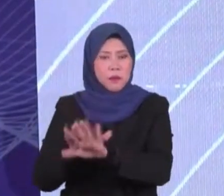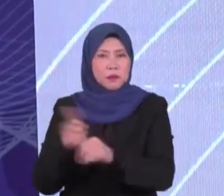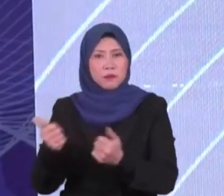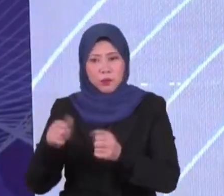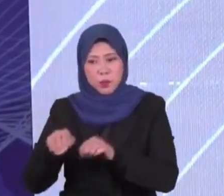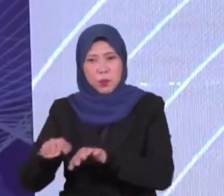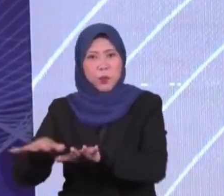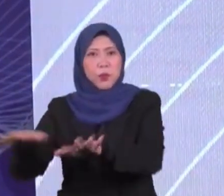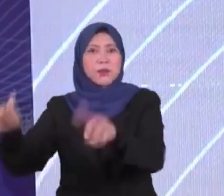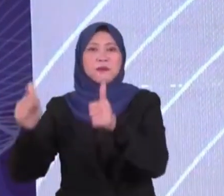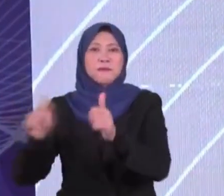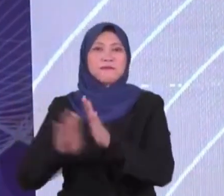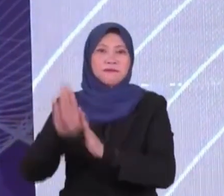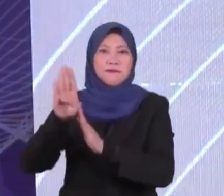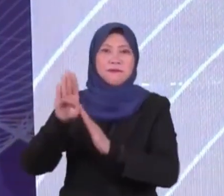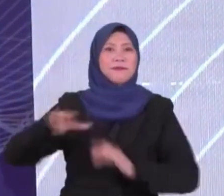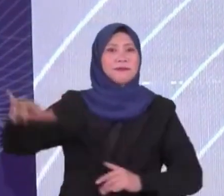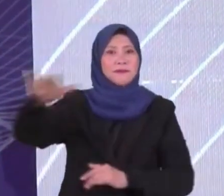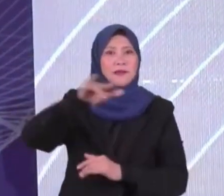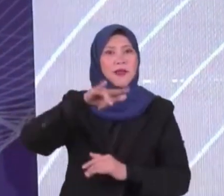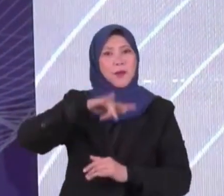berkembang di dunia untuk industri Aero angkasa